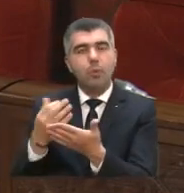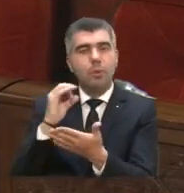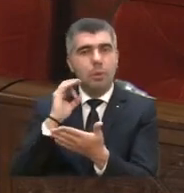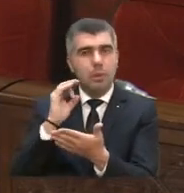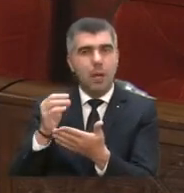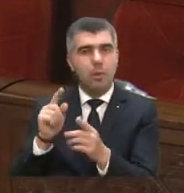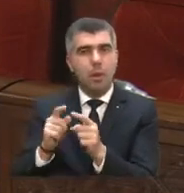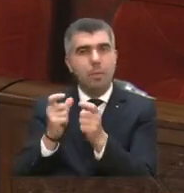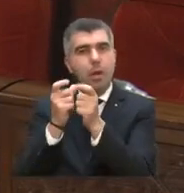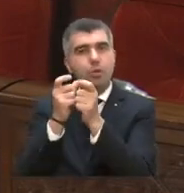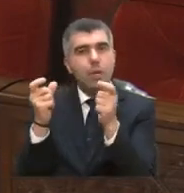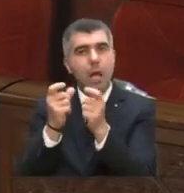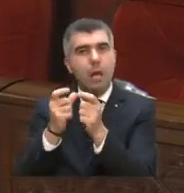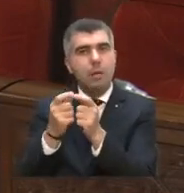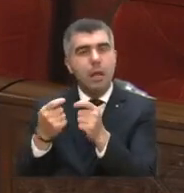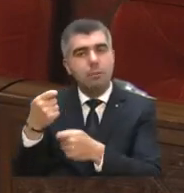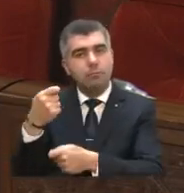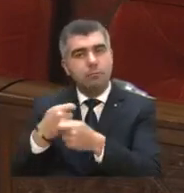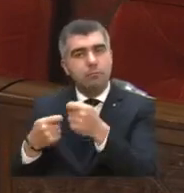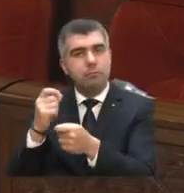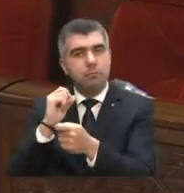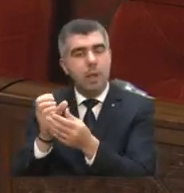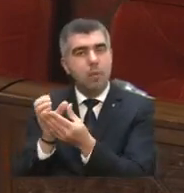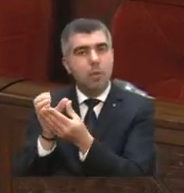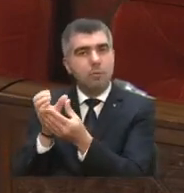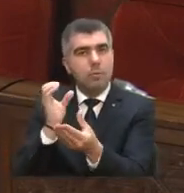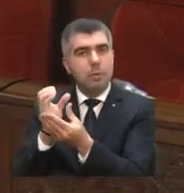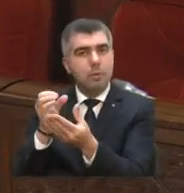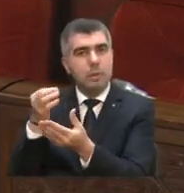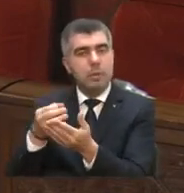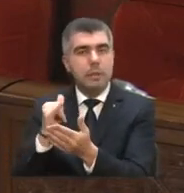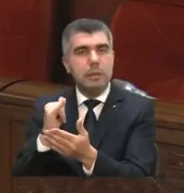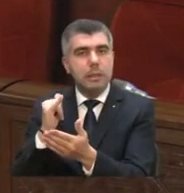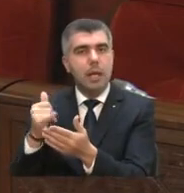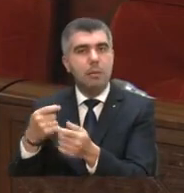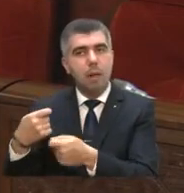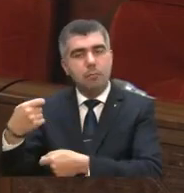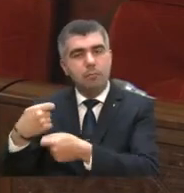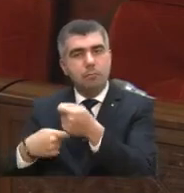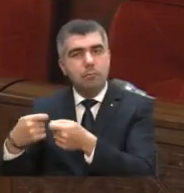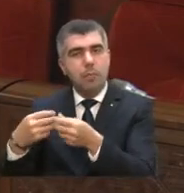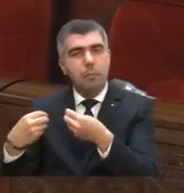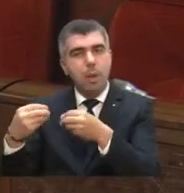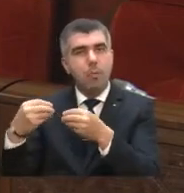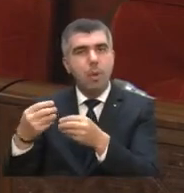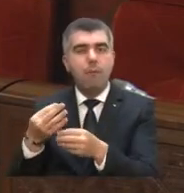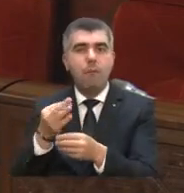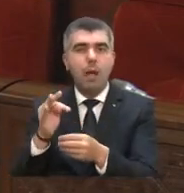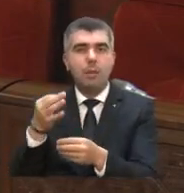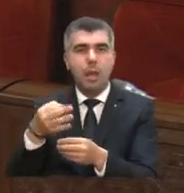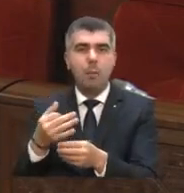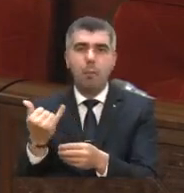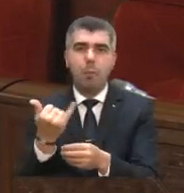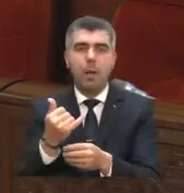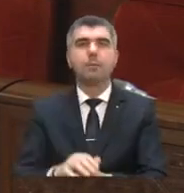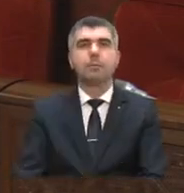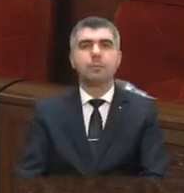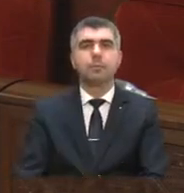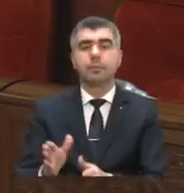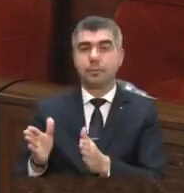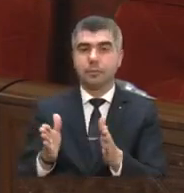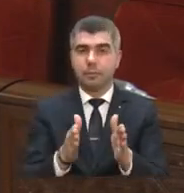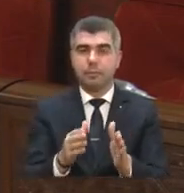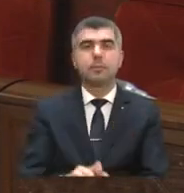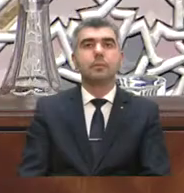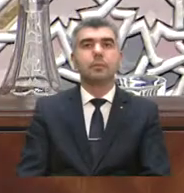بمقاولة النقل الدولي، وذلك لمواكبة عملية التصدير والاستيراد بين المغرب وفرنسا في أحسن الظروف. وشكرا. شكرا سيد